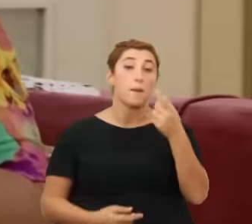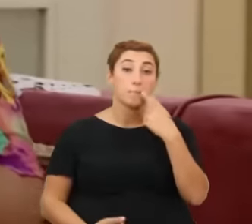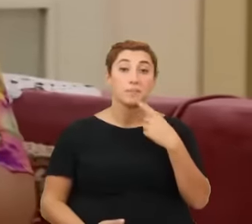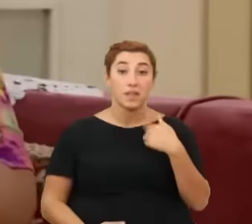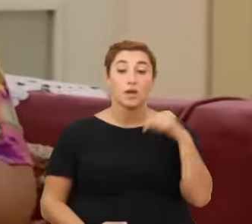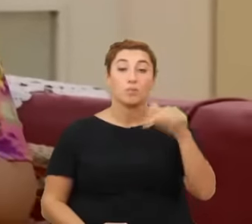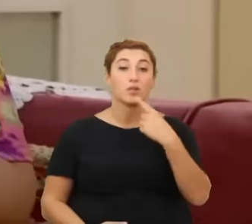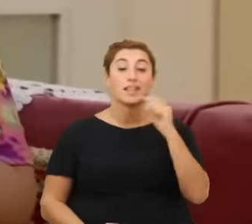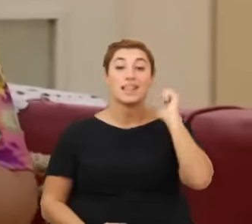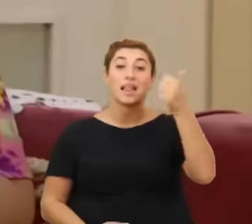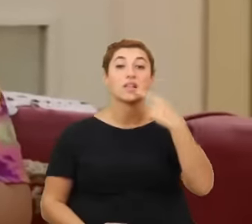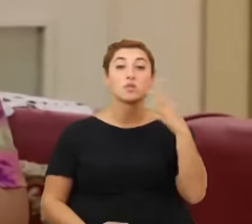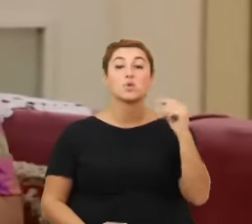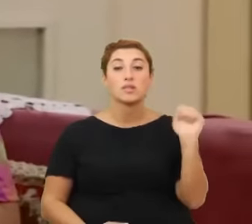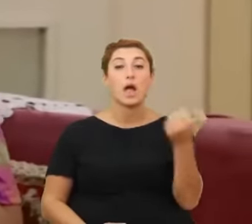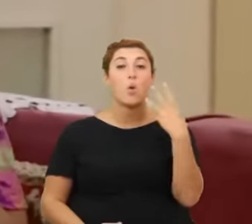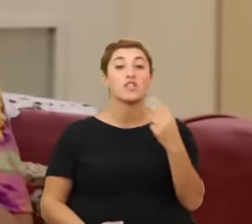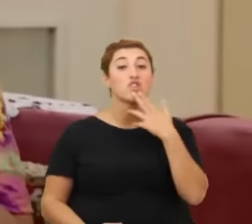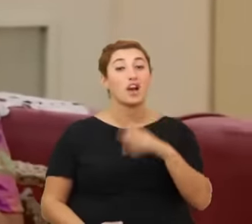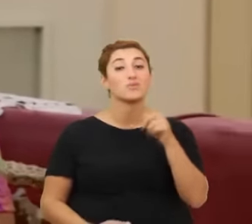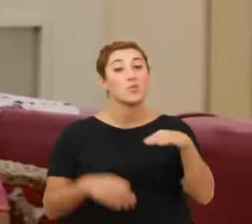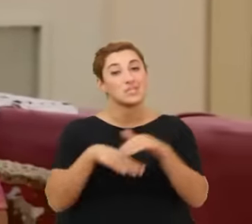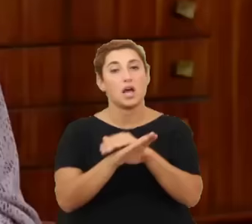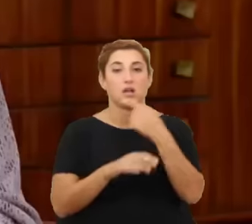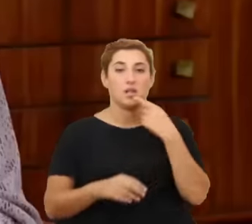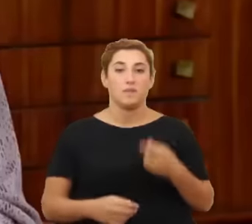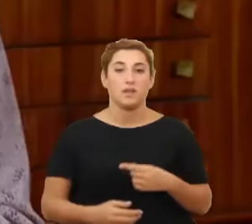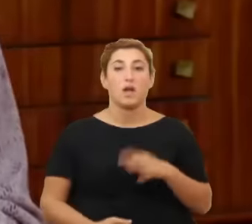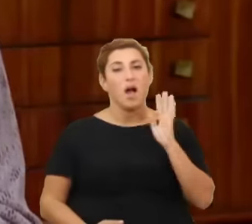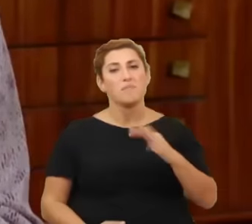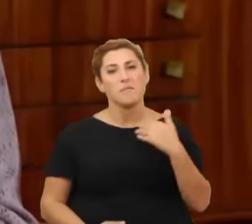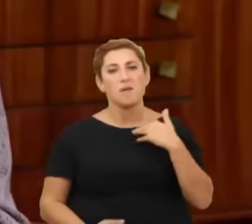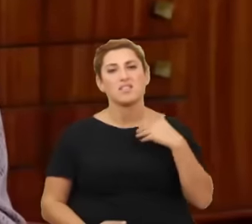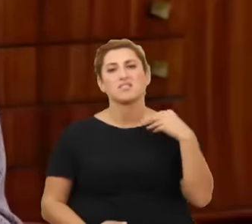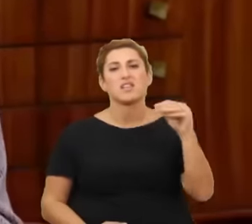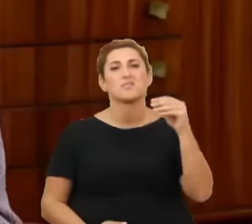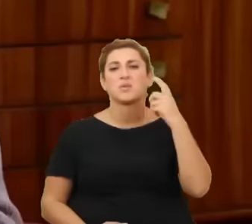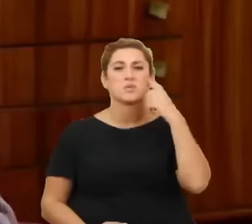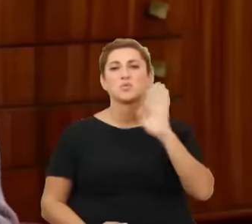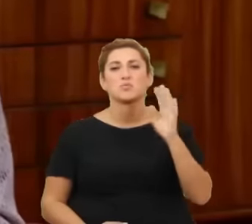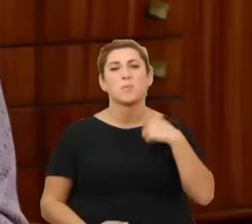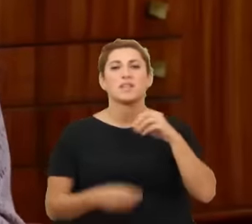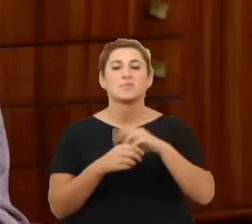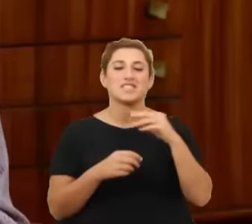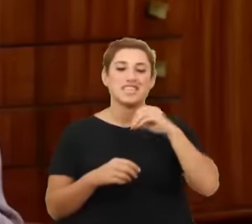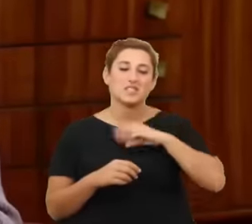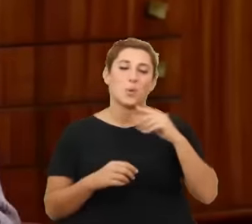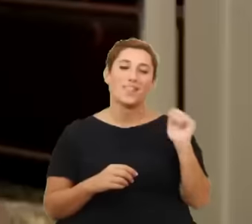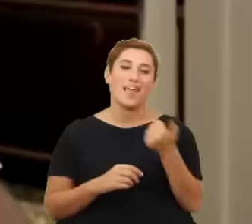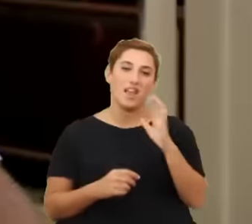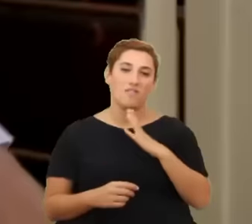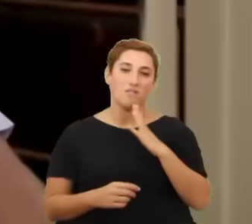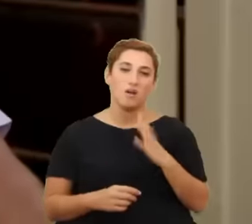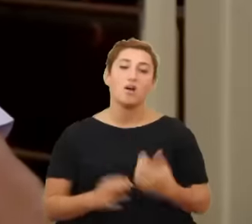ki, bu dedi ileride dedi çok değerli olacak kızım, bunu sakla dedi. Ama ben satmayı düşünmüyorum çünkü benim için manevi değeri yüksek.